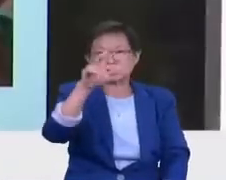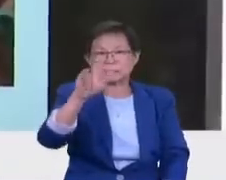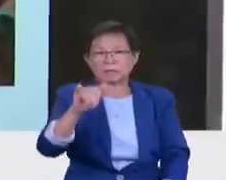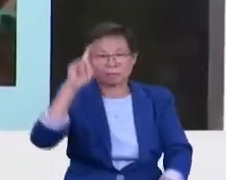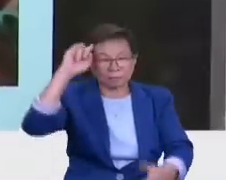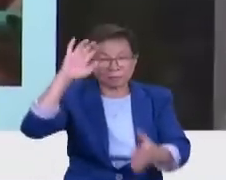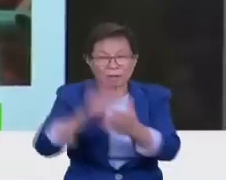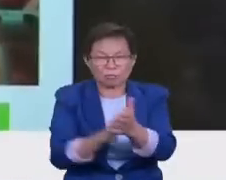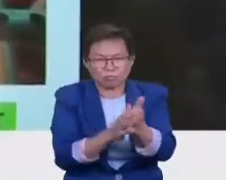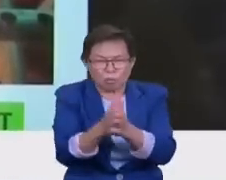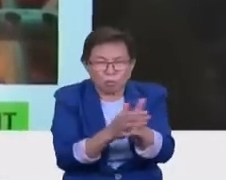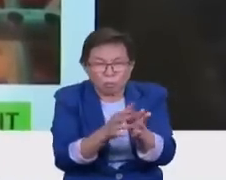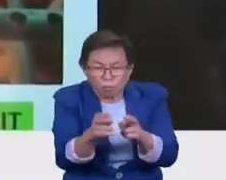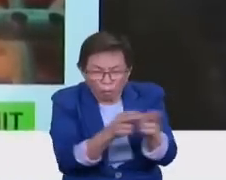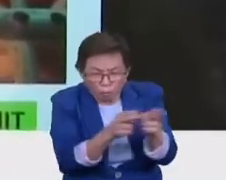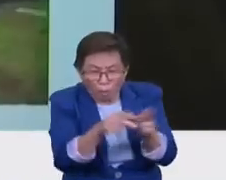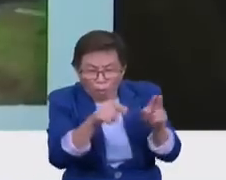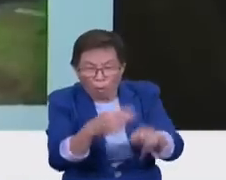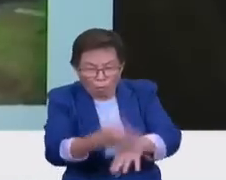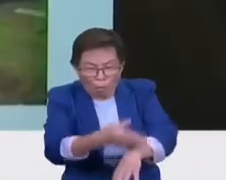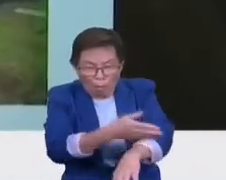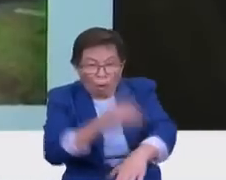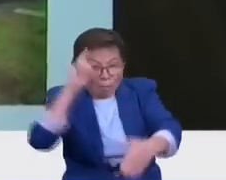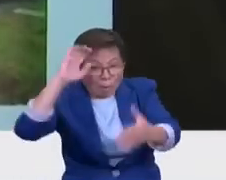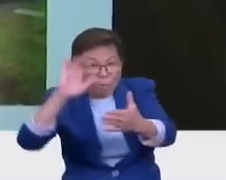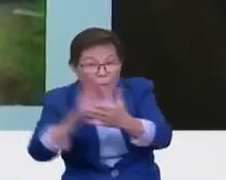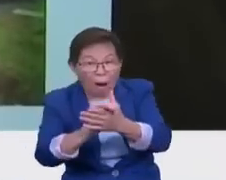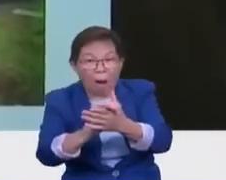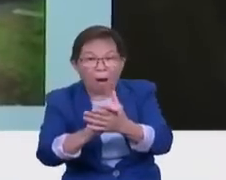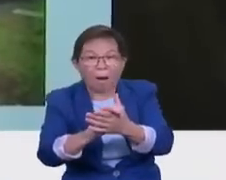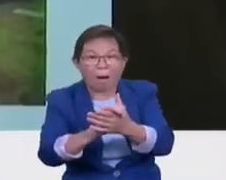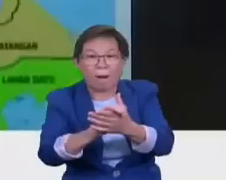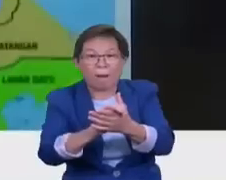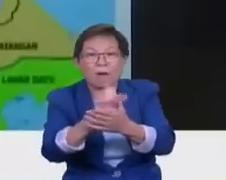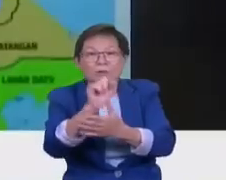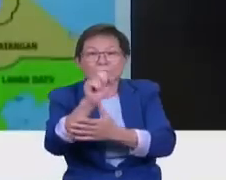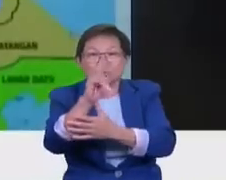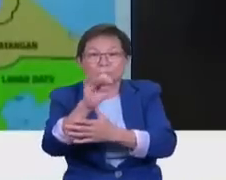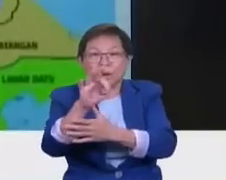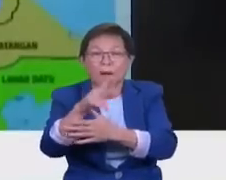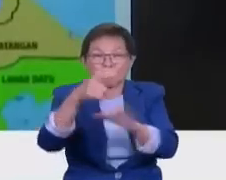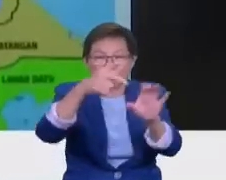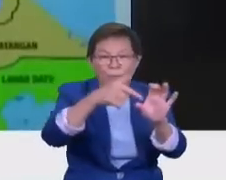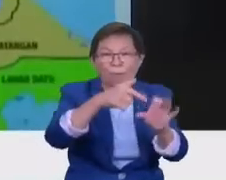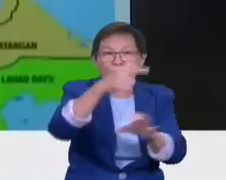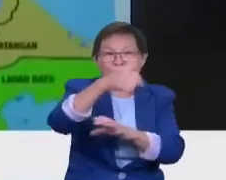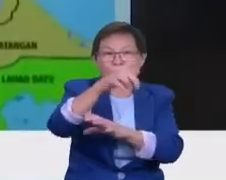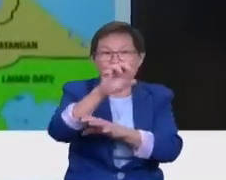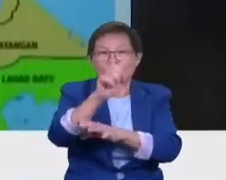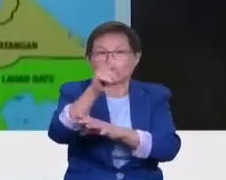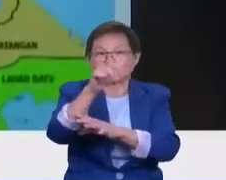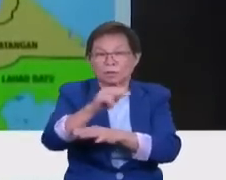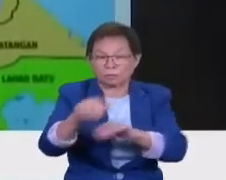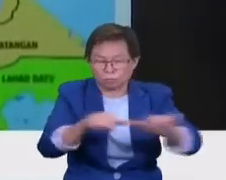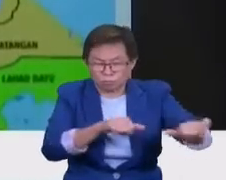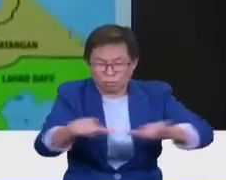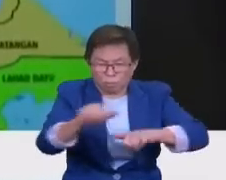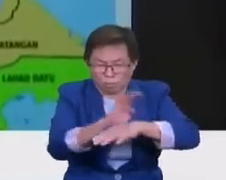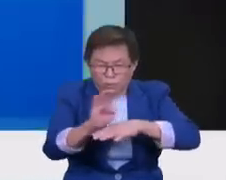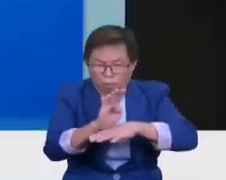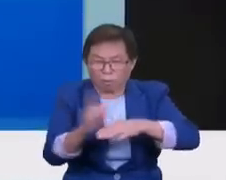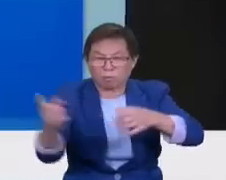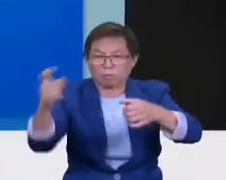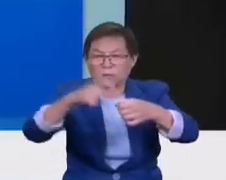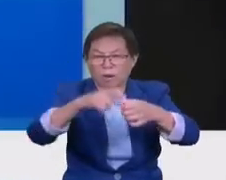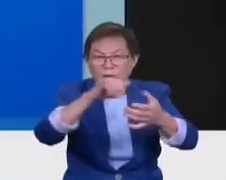yakin usaha tersebut turut memulihkan keyakinan pengguna sumber protein berkenaan sekaligus merancakkan lagi sektor perniagaan